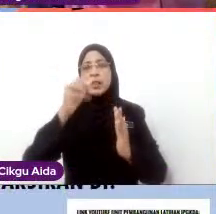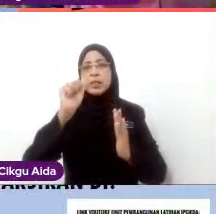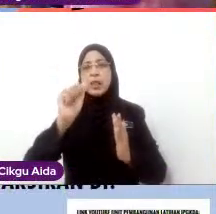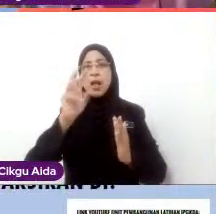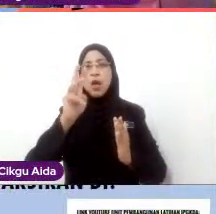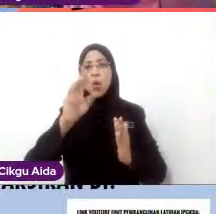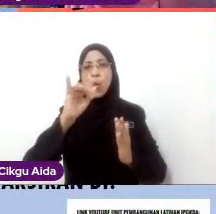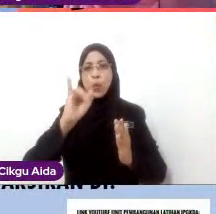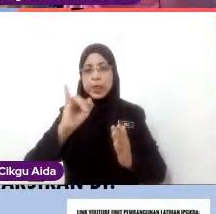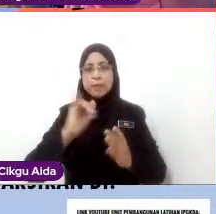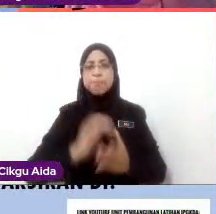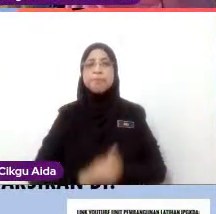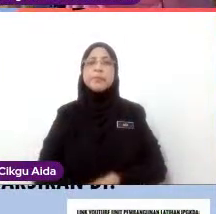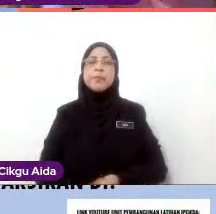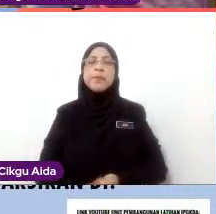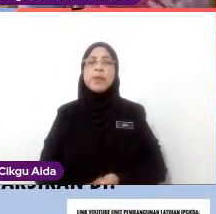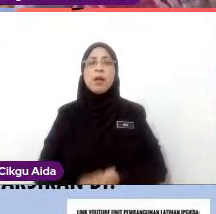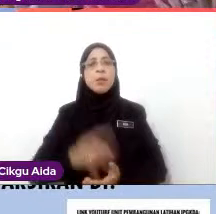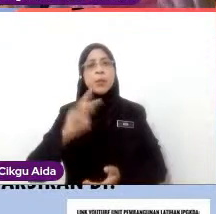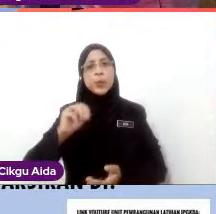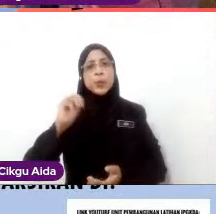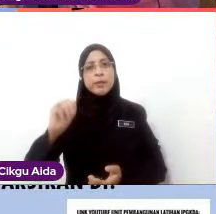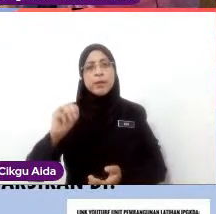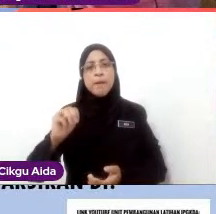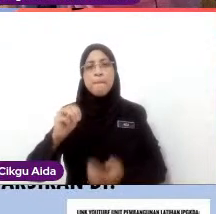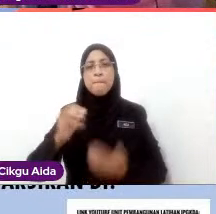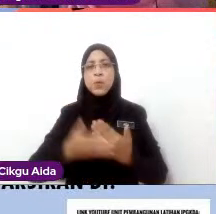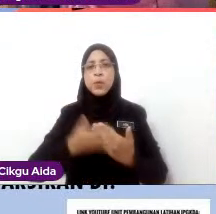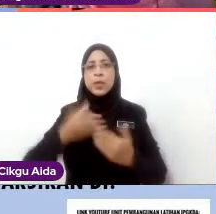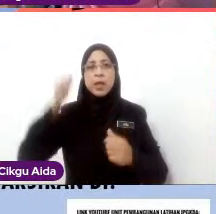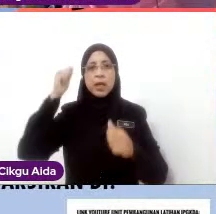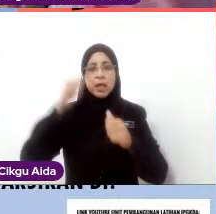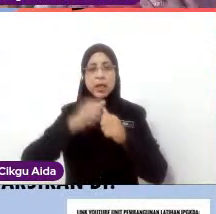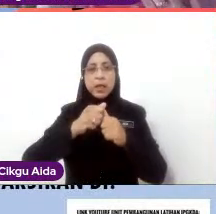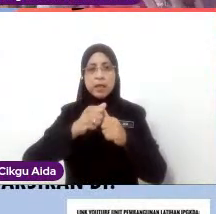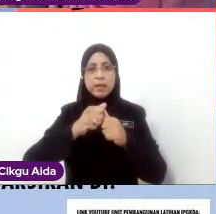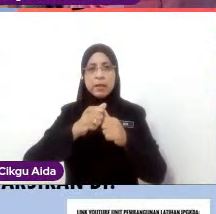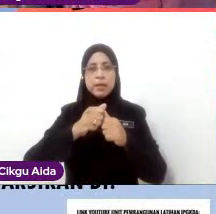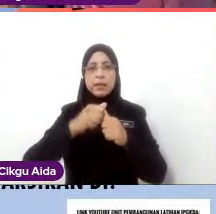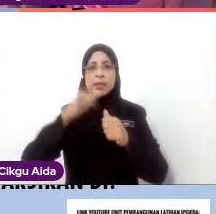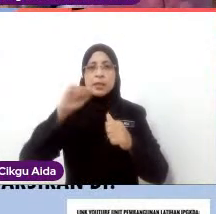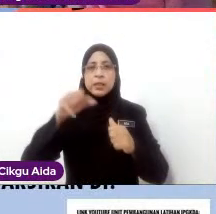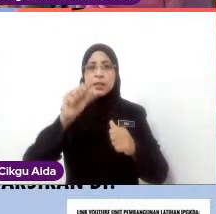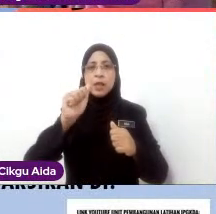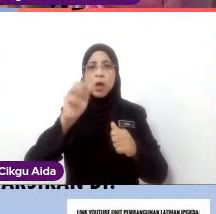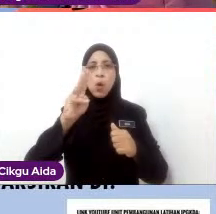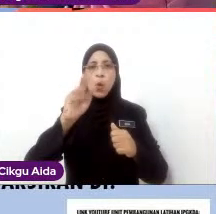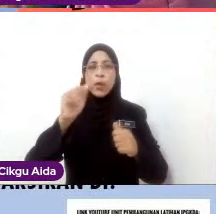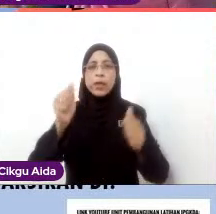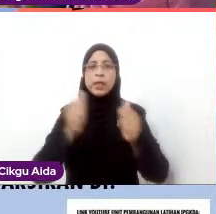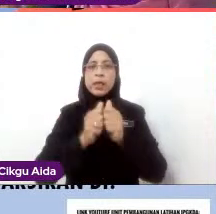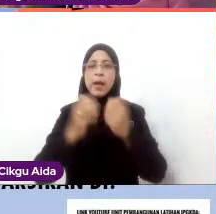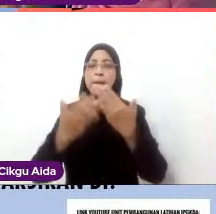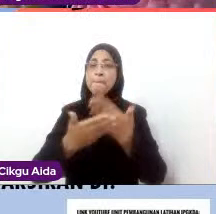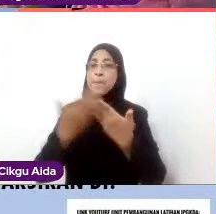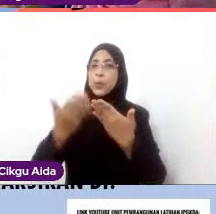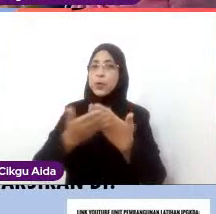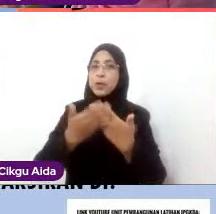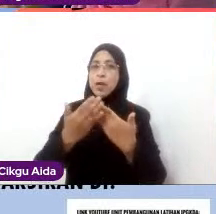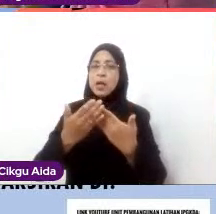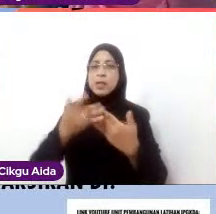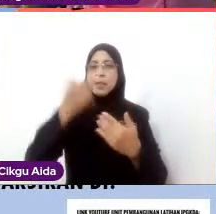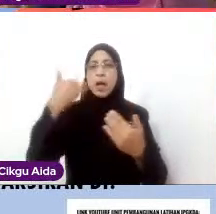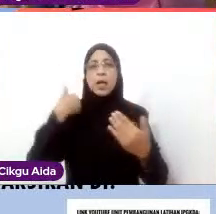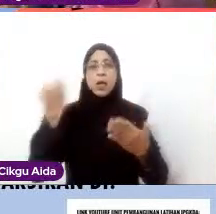Okay, jadi impak dia murid mudah mengingati huruf dan ejaan jawi dengan kaedah gamifikasi dan juga pengulangan.